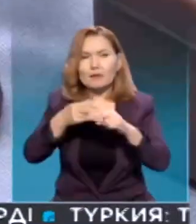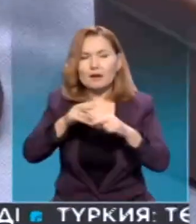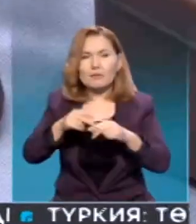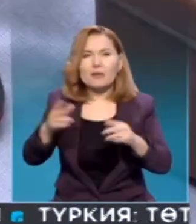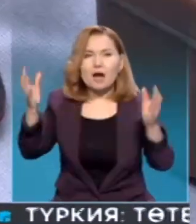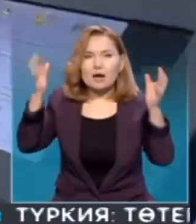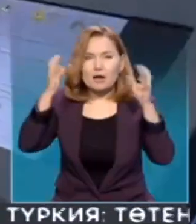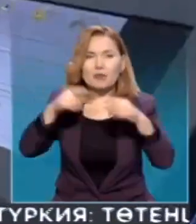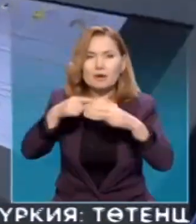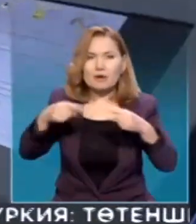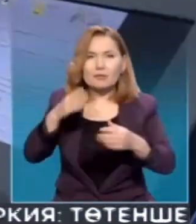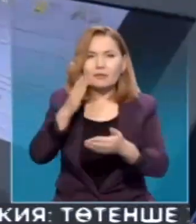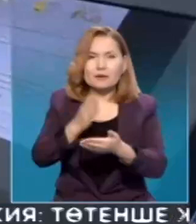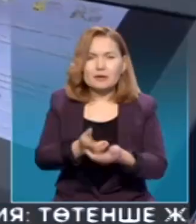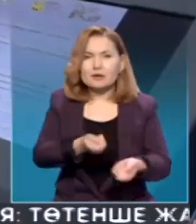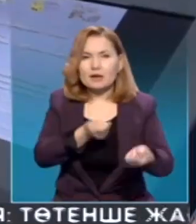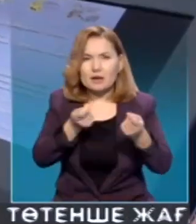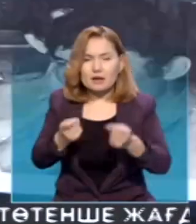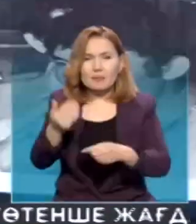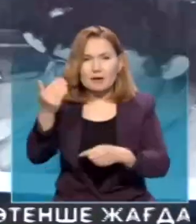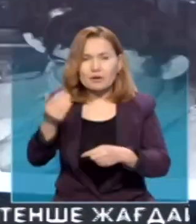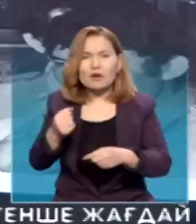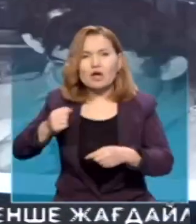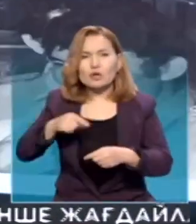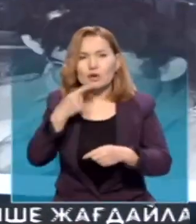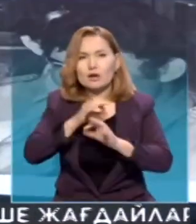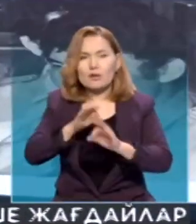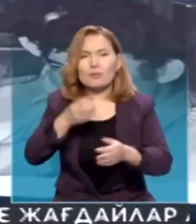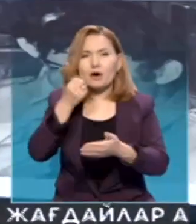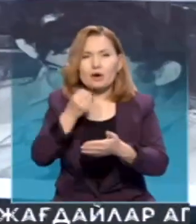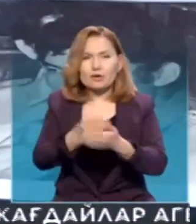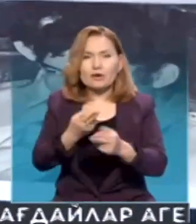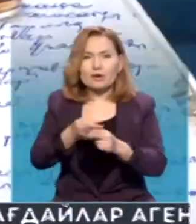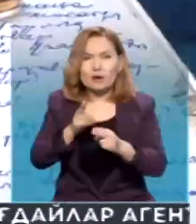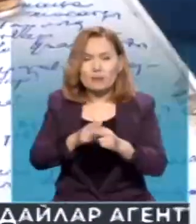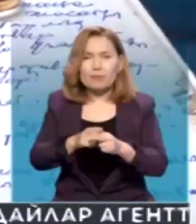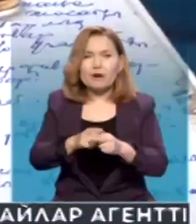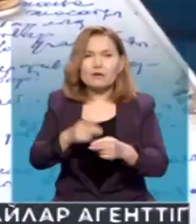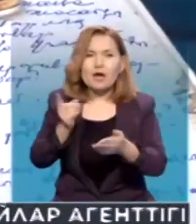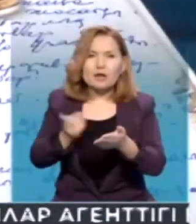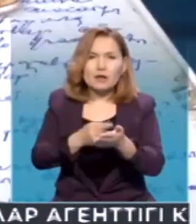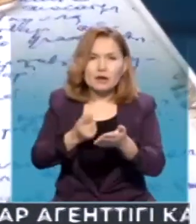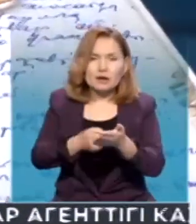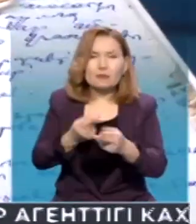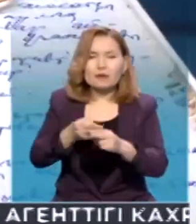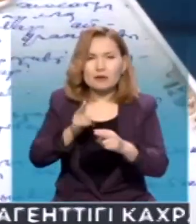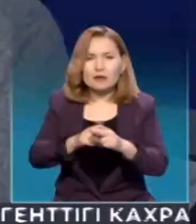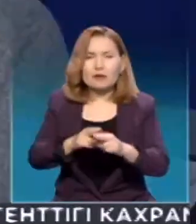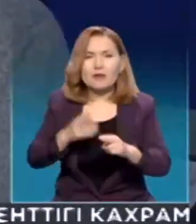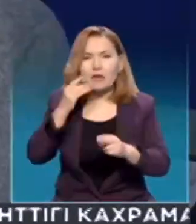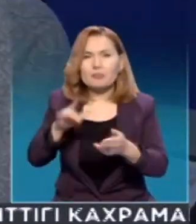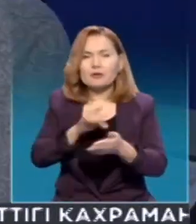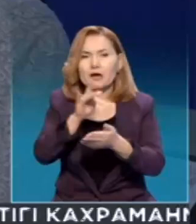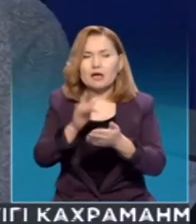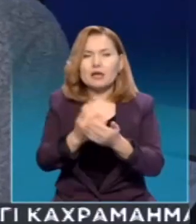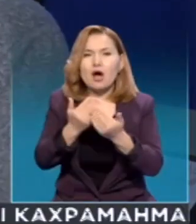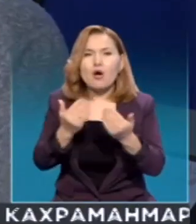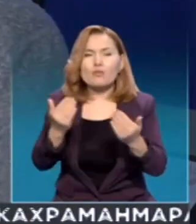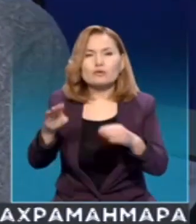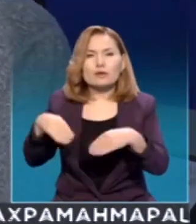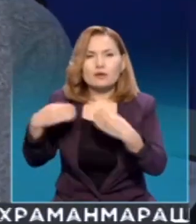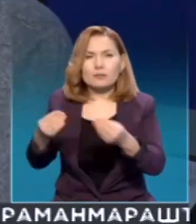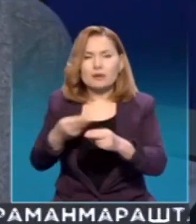радио қабылдағыш бар. Әріптестерінің айтуынша, ең құнды деген қойын дәптерде Алматы қалалық музейіне өткізілді. Қазақ